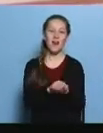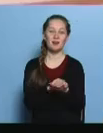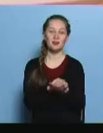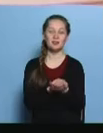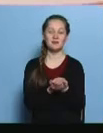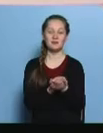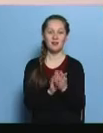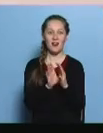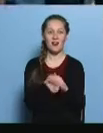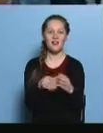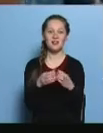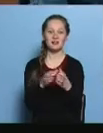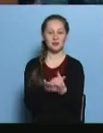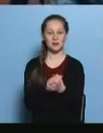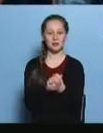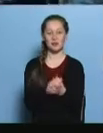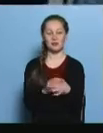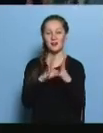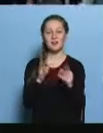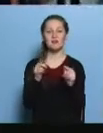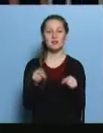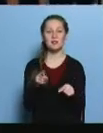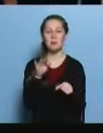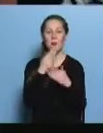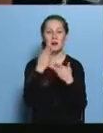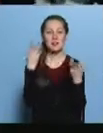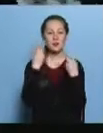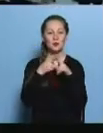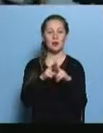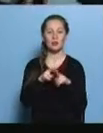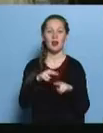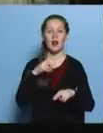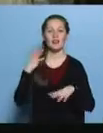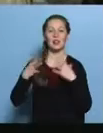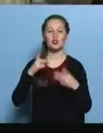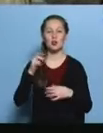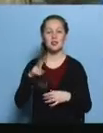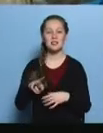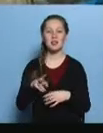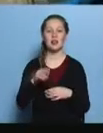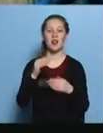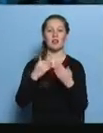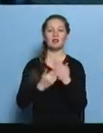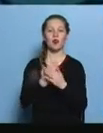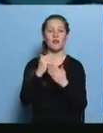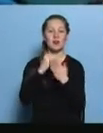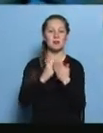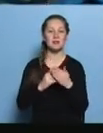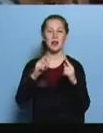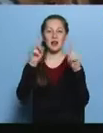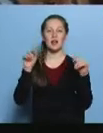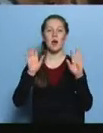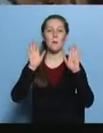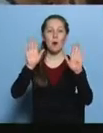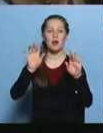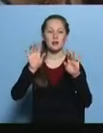вливаюсь и с коллективом подружилась. Здесь все по последнему слову техники. От тренажерки до школьного расписания. Огромный монитор в режиме онлайн